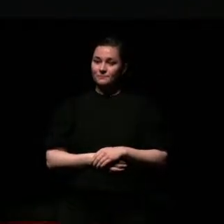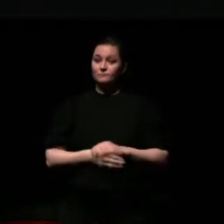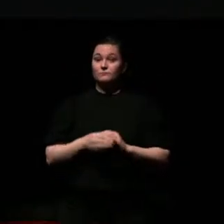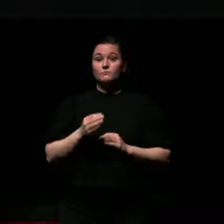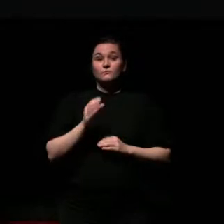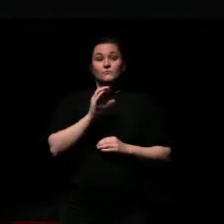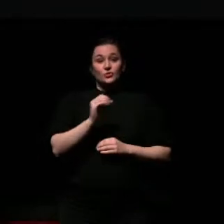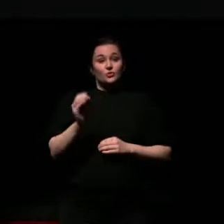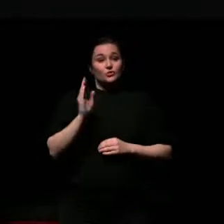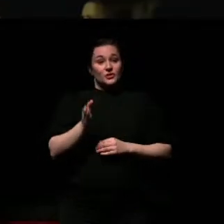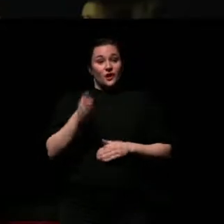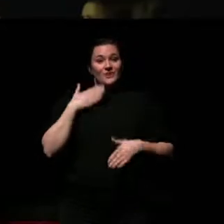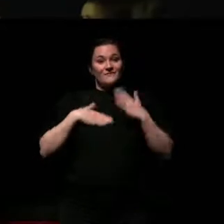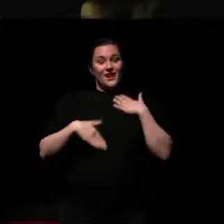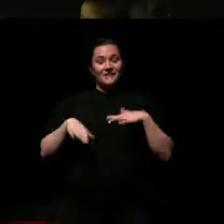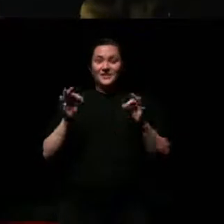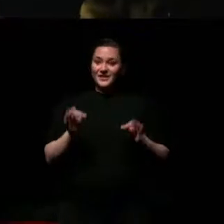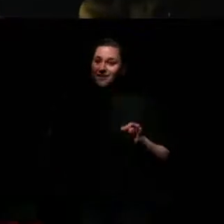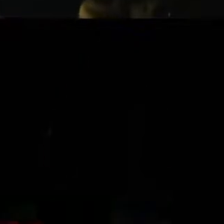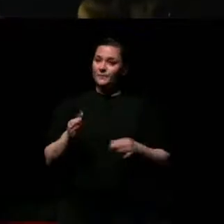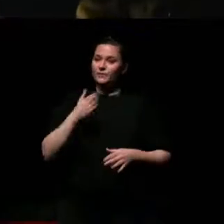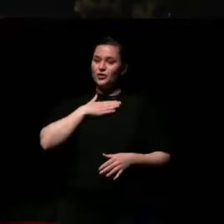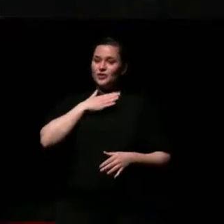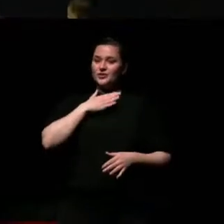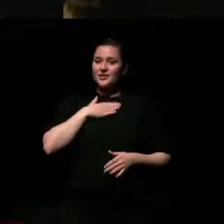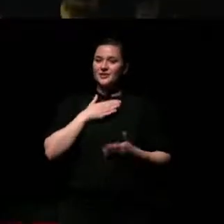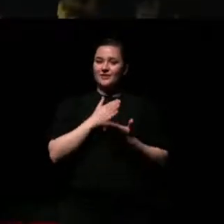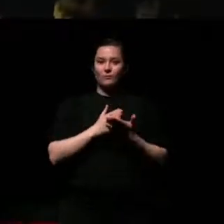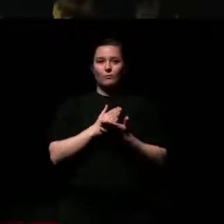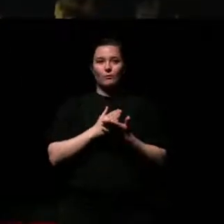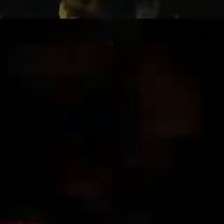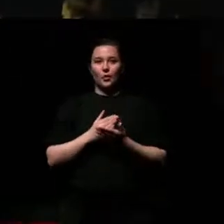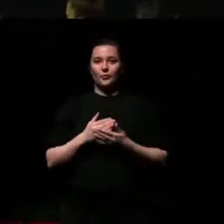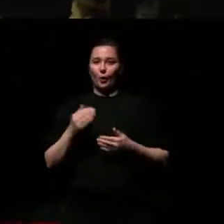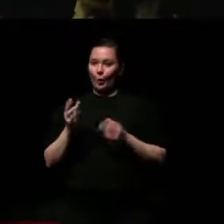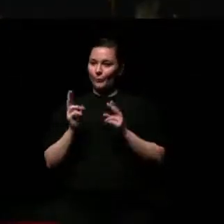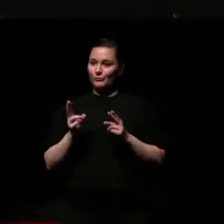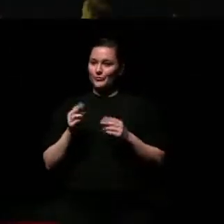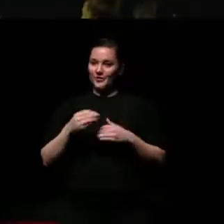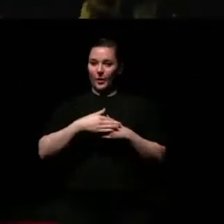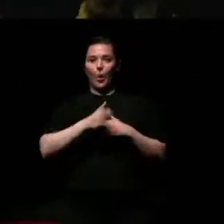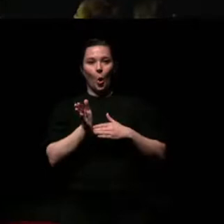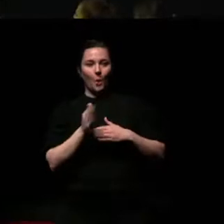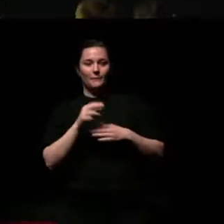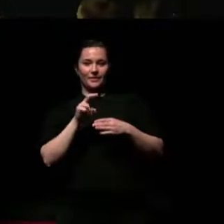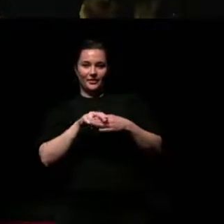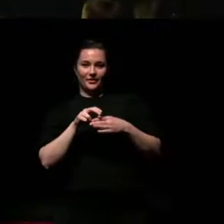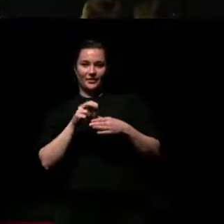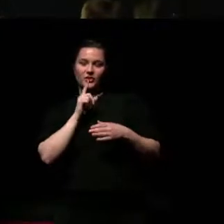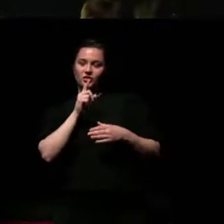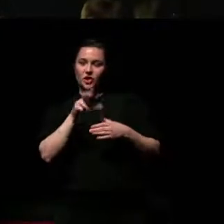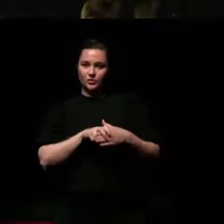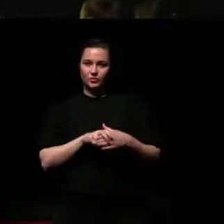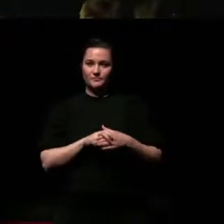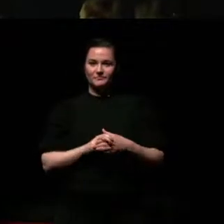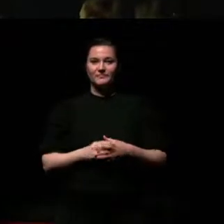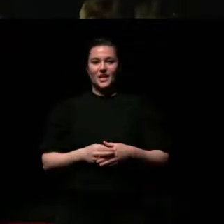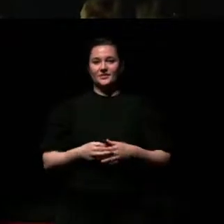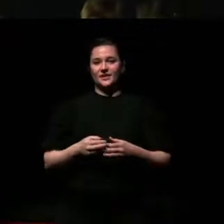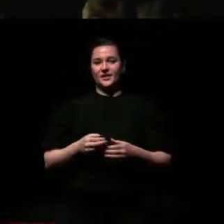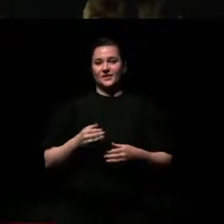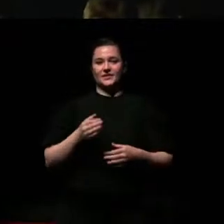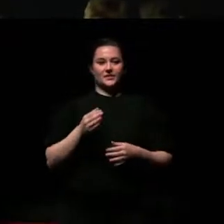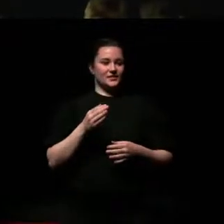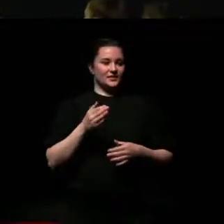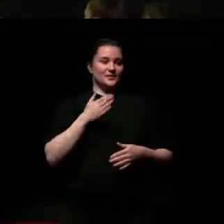Tusen, tusen takk til Velferdstinget. Det må være den hyggeligste måten en kan bruke åpen talerstol. Vi setter utrolig pris på støtten og alt arbeid